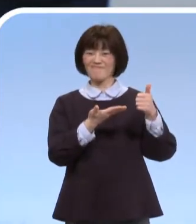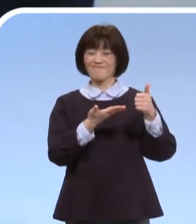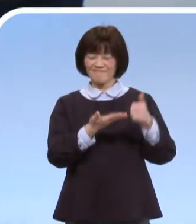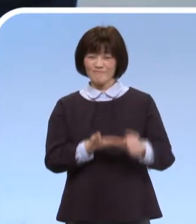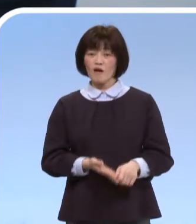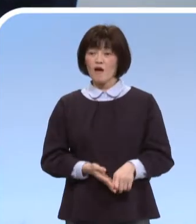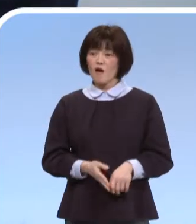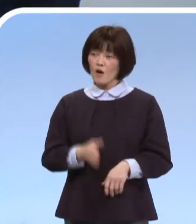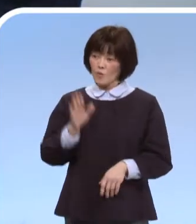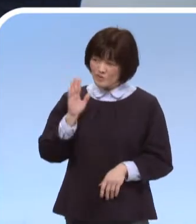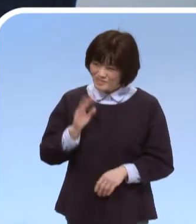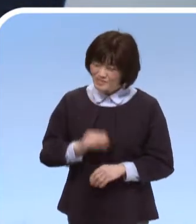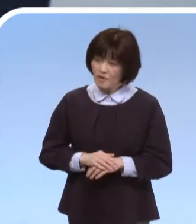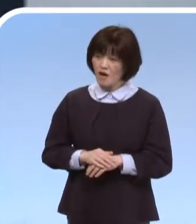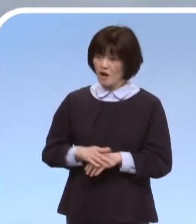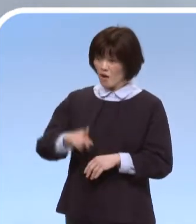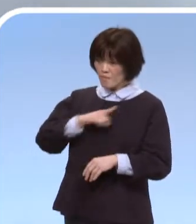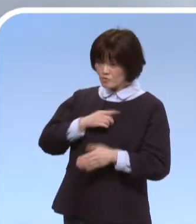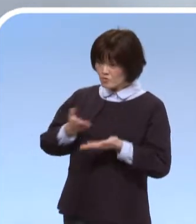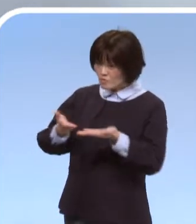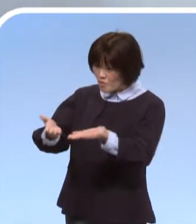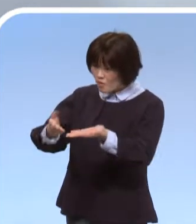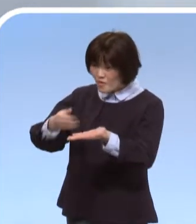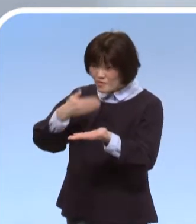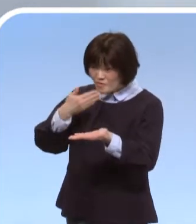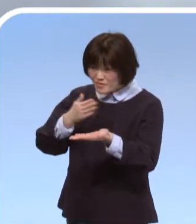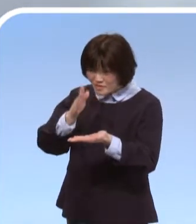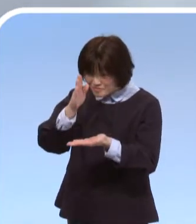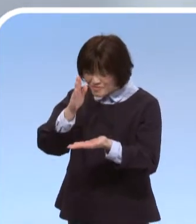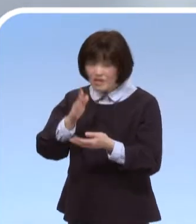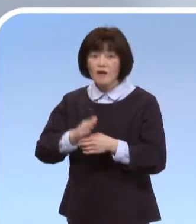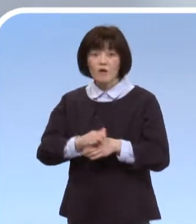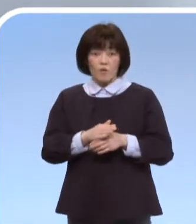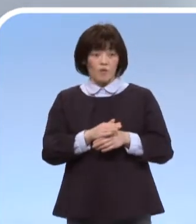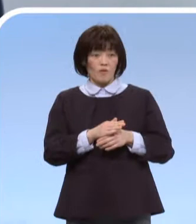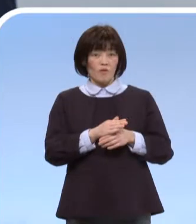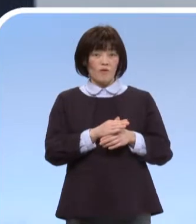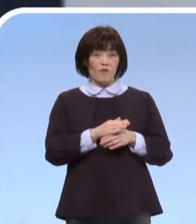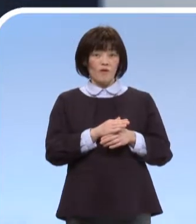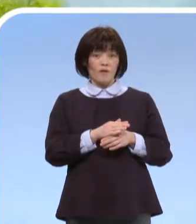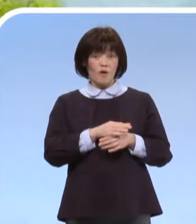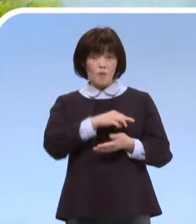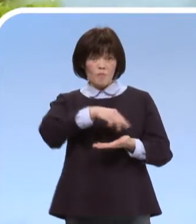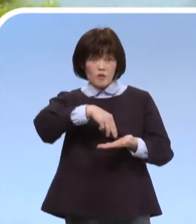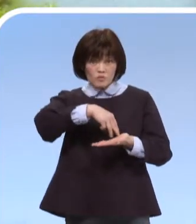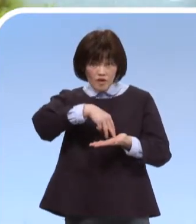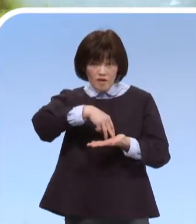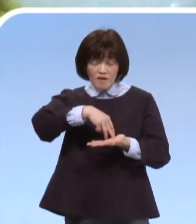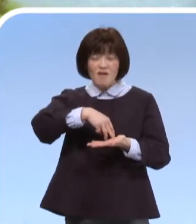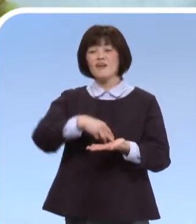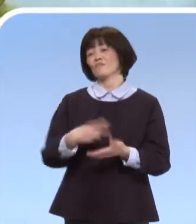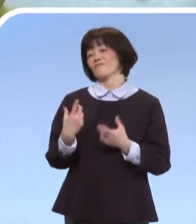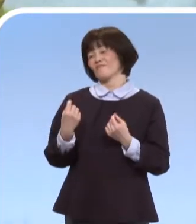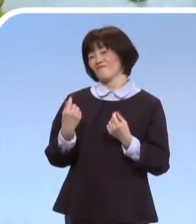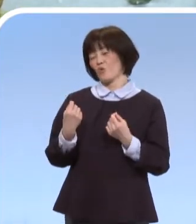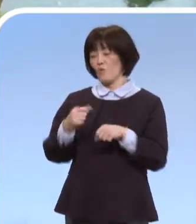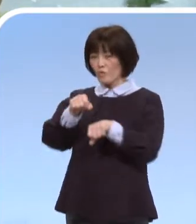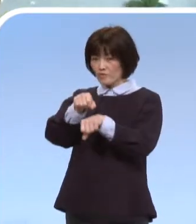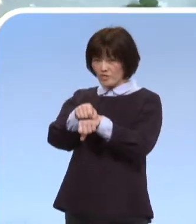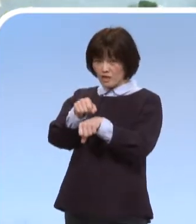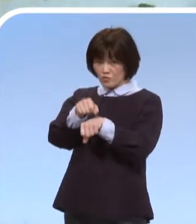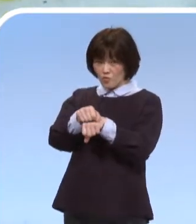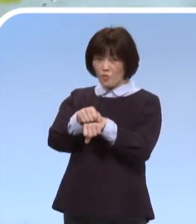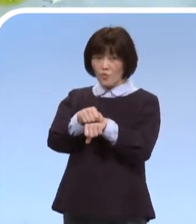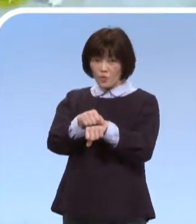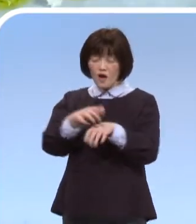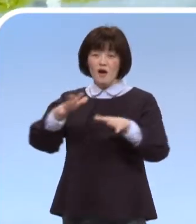にちは。 こんにちは。 まずはこちらをお召し上がりください。 いきなりパスタですか？ はい、春菊を使